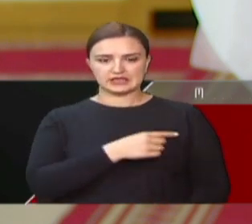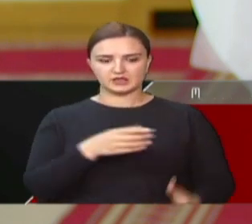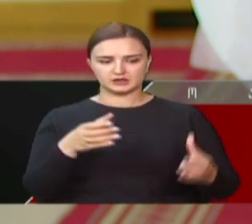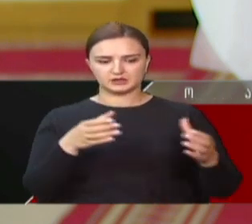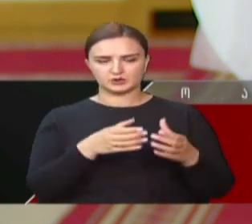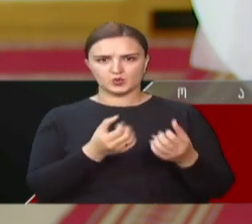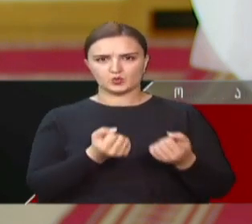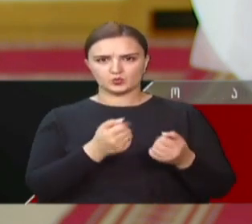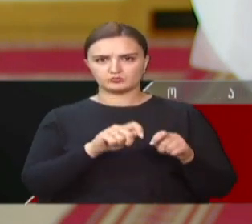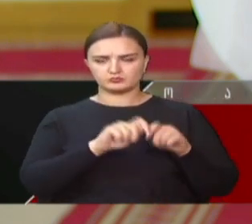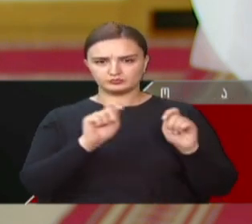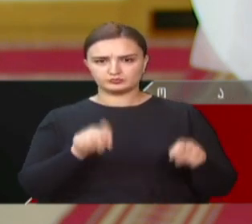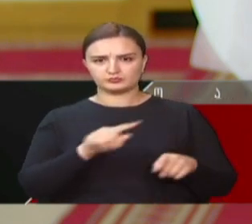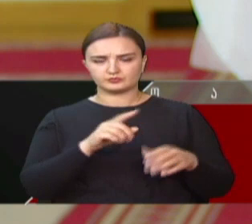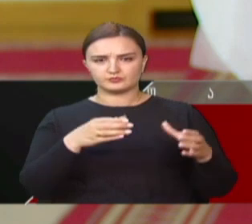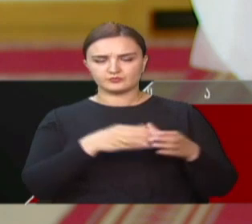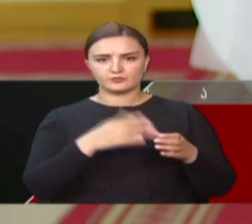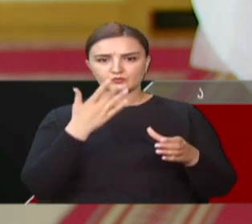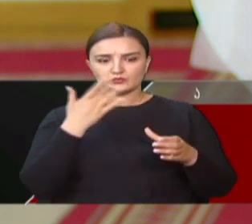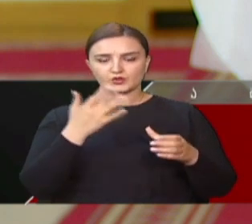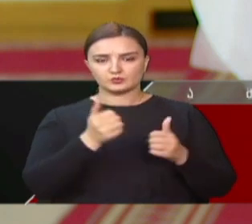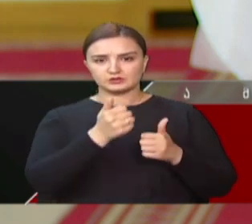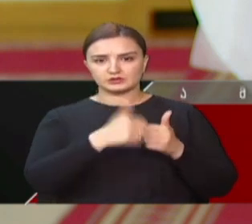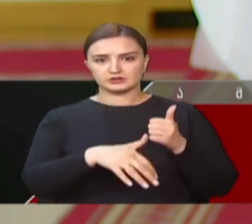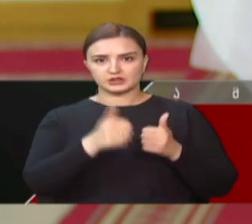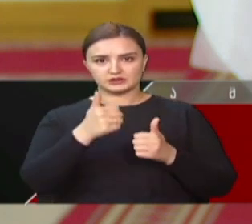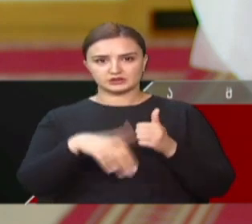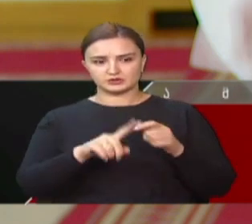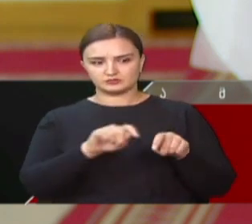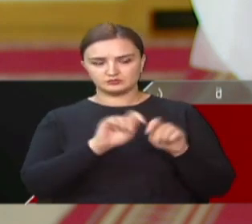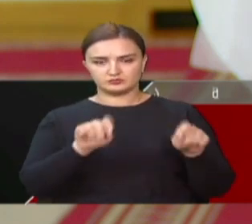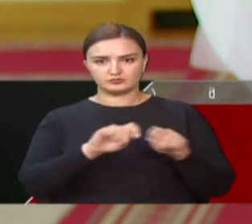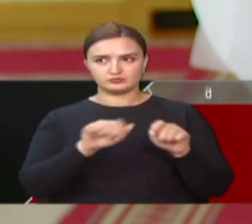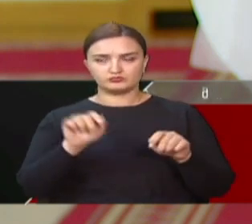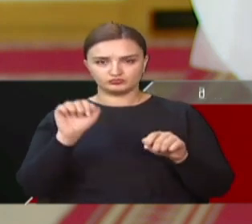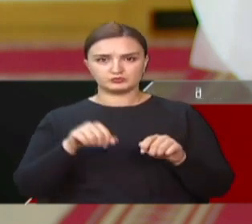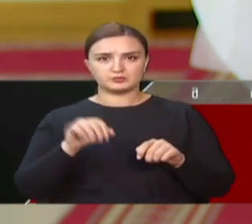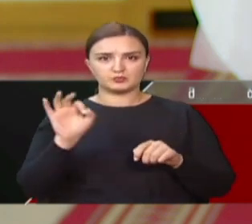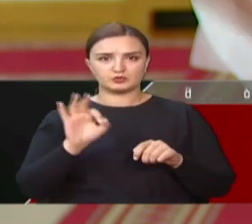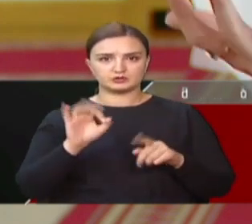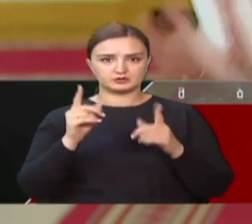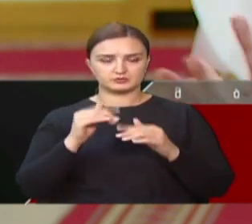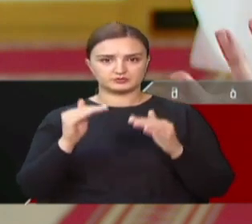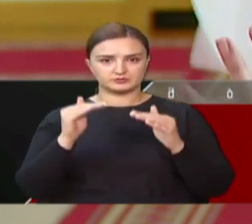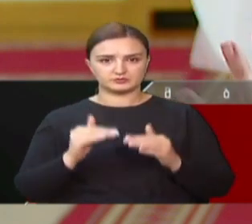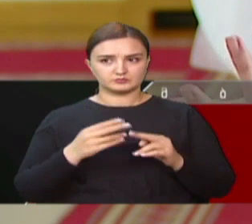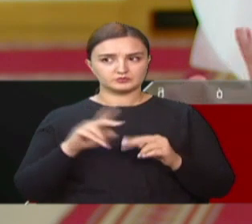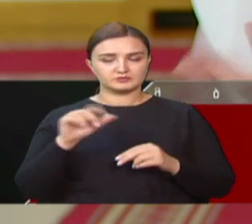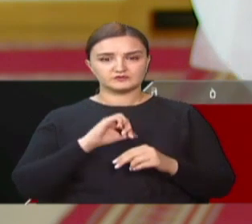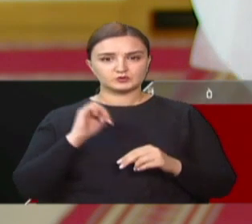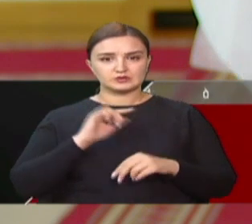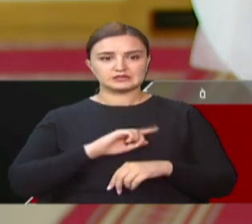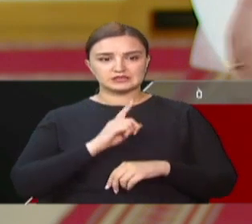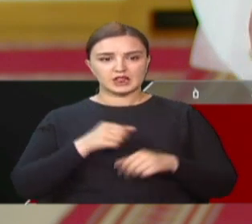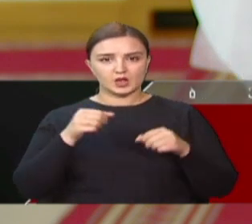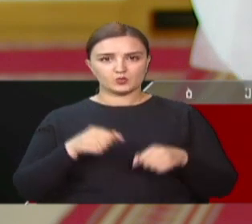იქნება, ანი ცენტრები იქნება მიზიდულობა, პოლიტიკური ცენტრები, მაშინ შესაძლებელია ბარიერიც კი ჩამოწვიოს, იმიტომ რომ მათ ხელშია უზურპირებული